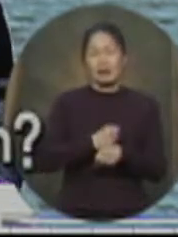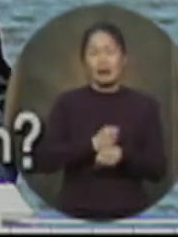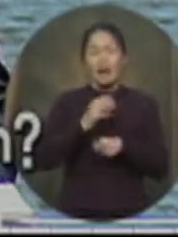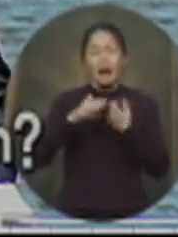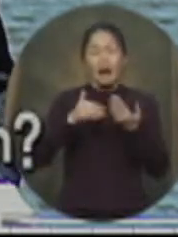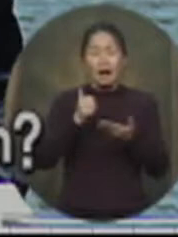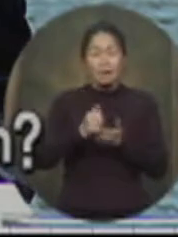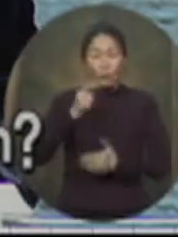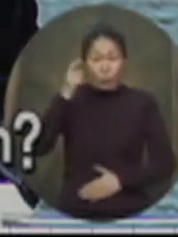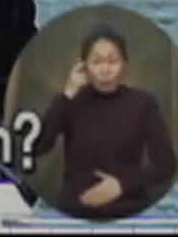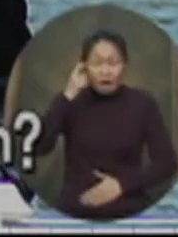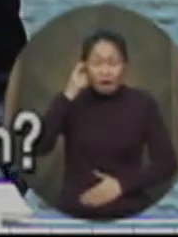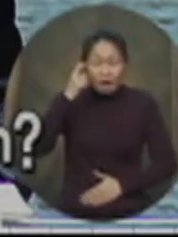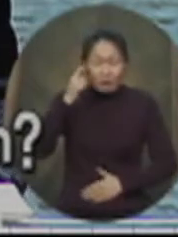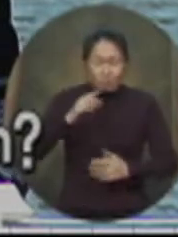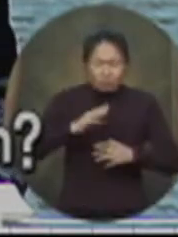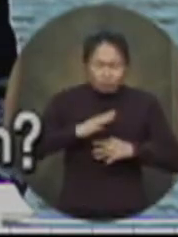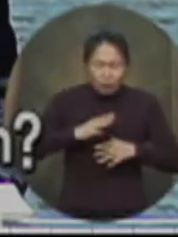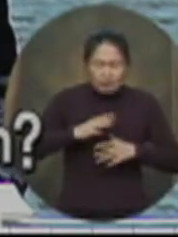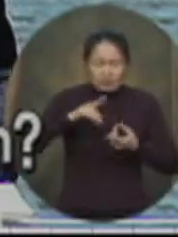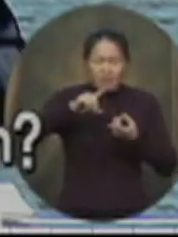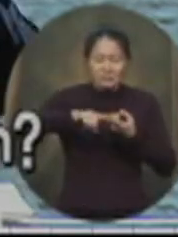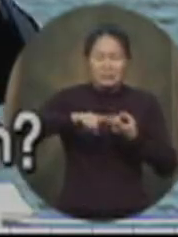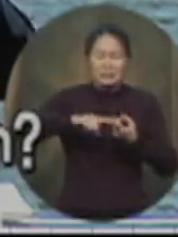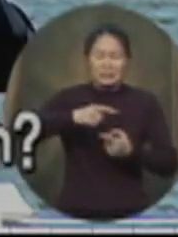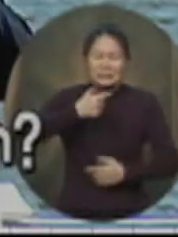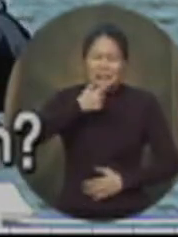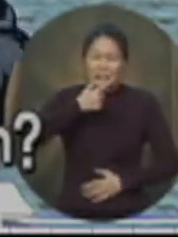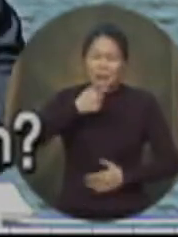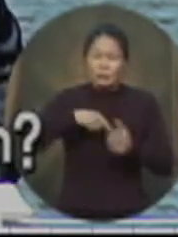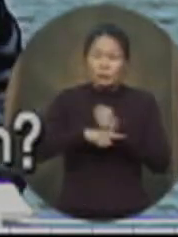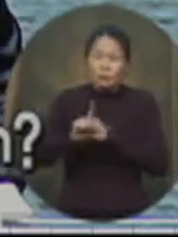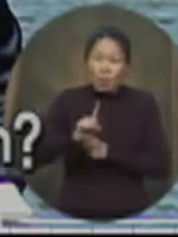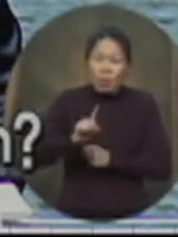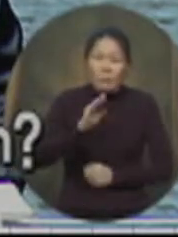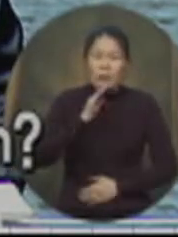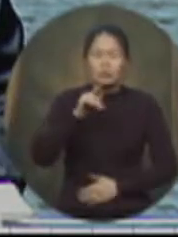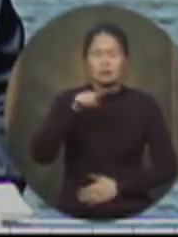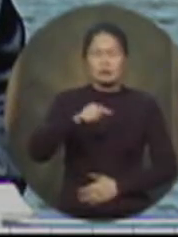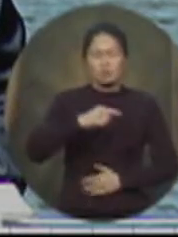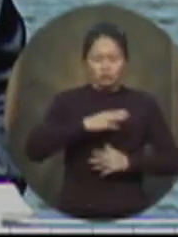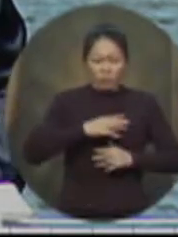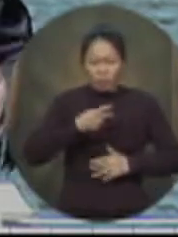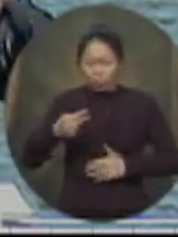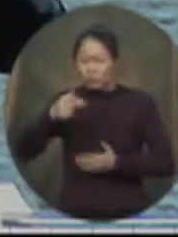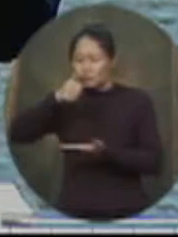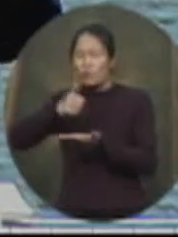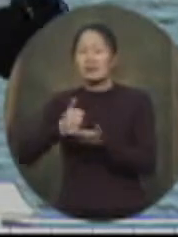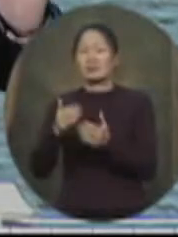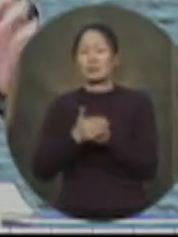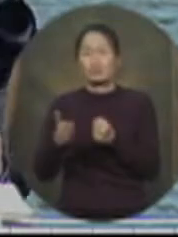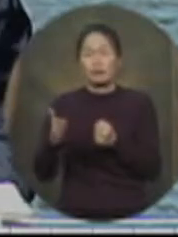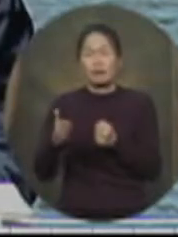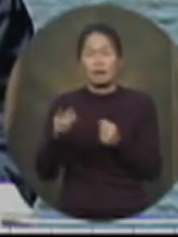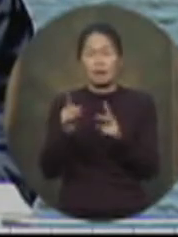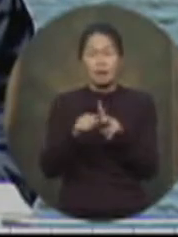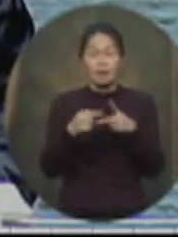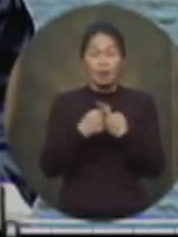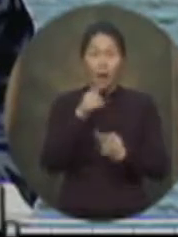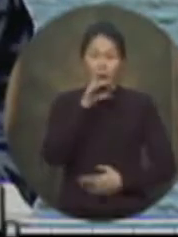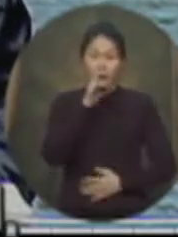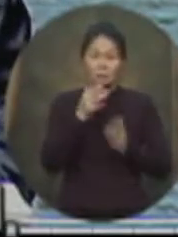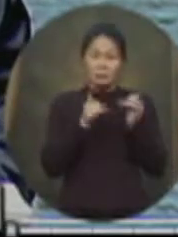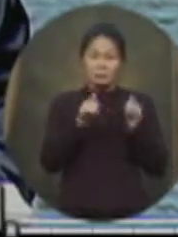하나님이 왜 두려워하는 것을 일으키 시도하나 크게 최 이기 때문입니다 이해가 안되는 분이 있으실 거예요